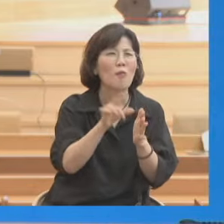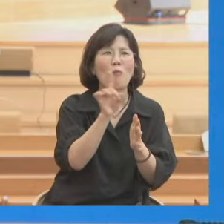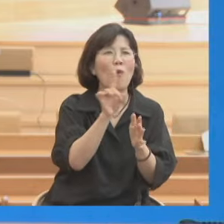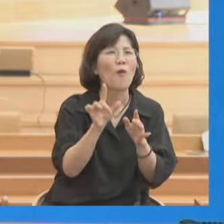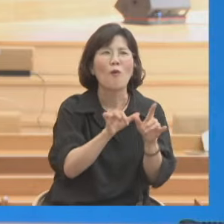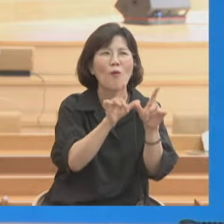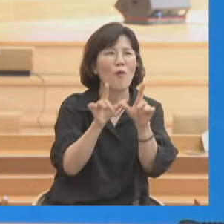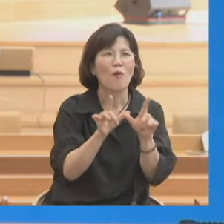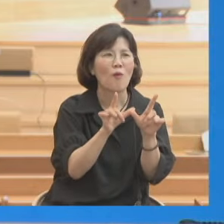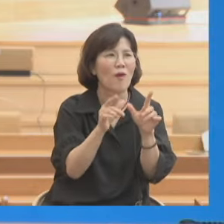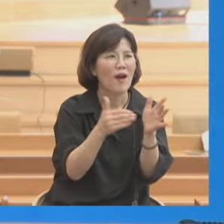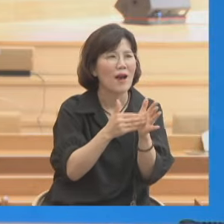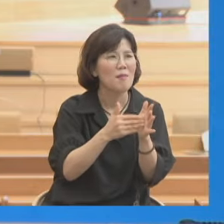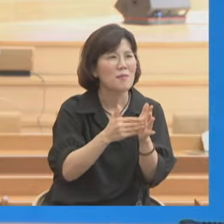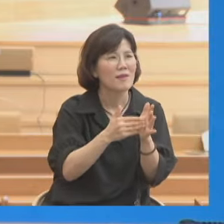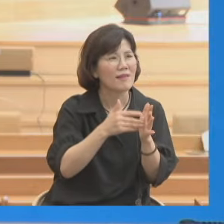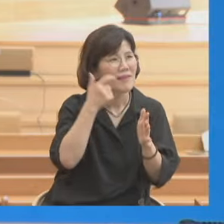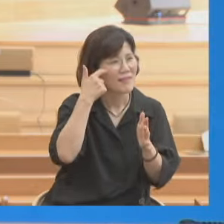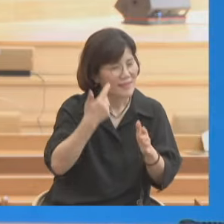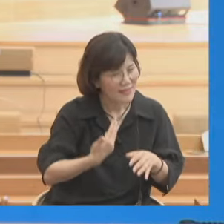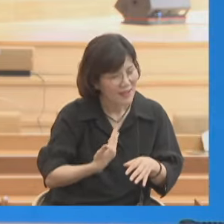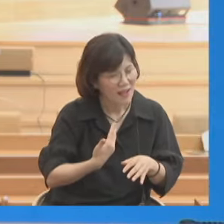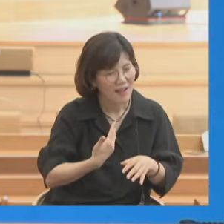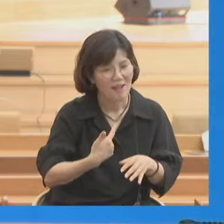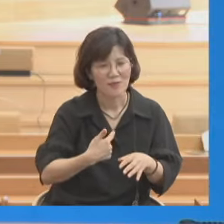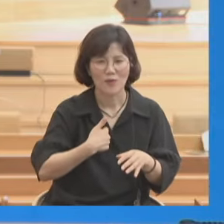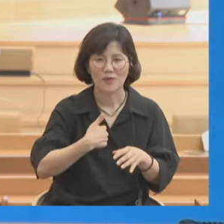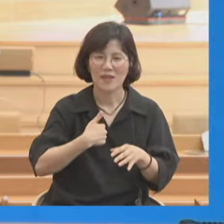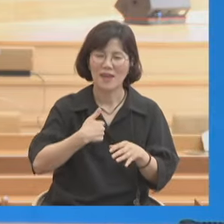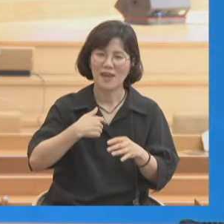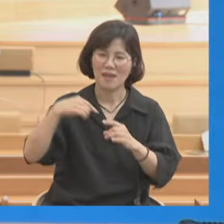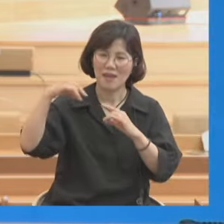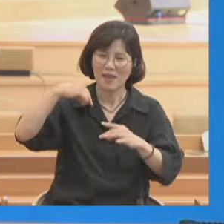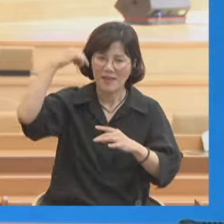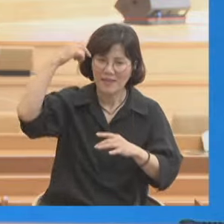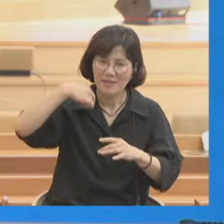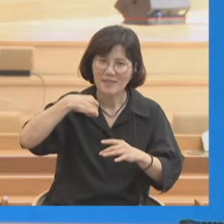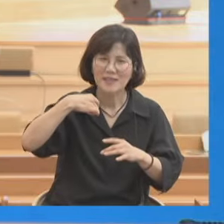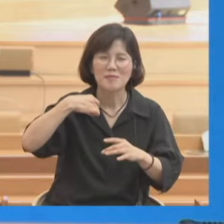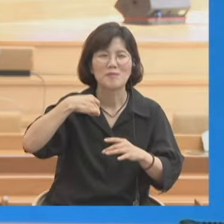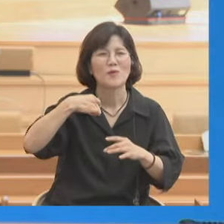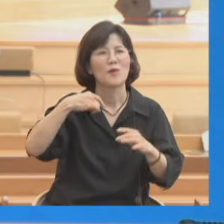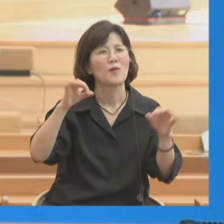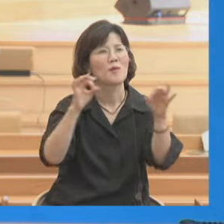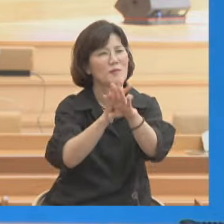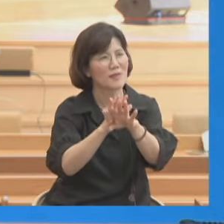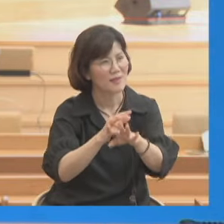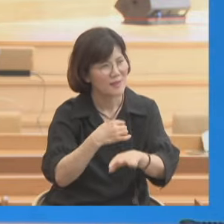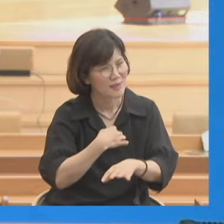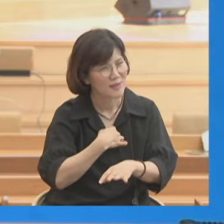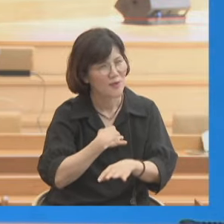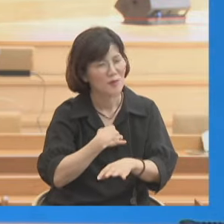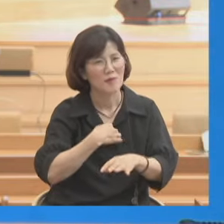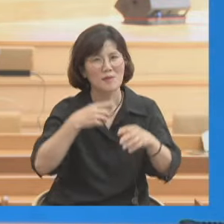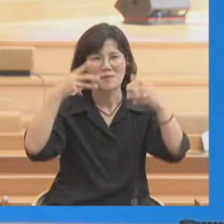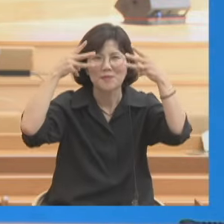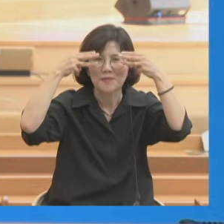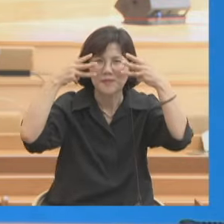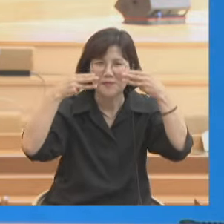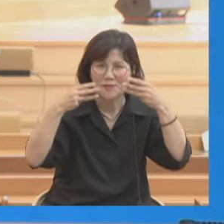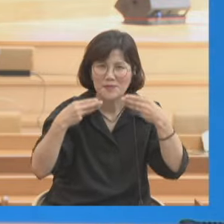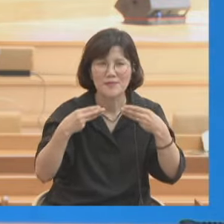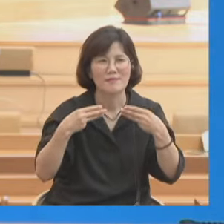있죠. 그리고 무뎌지는 감각, 어느새 늙어버린 몸, 얼굴에 생겨나는 쭈글쭈글